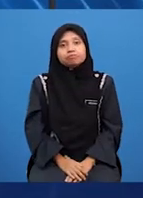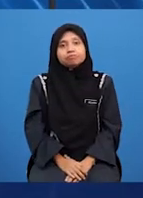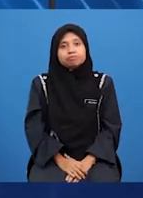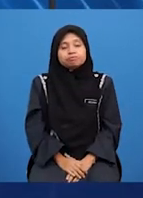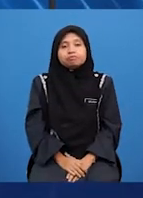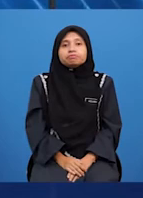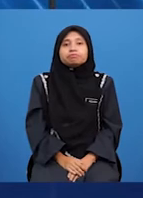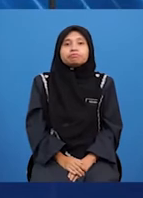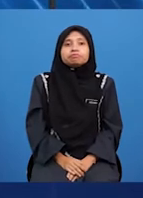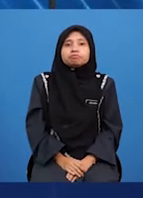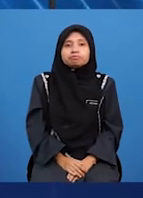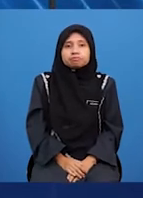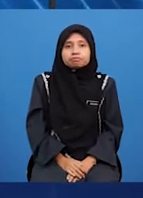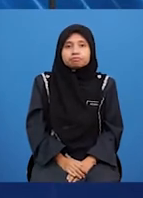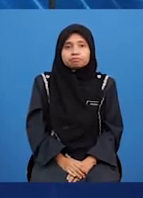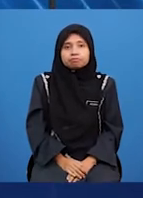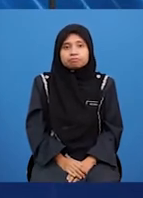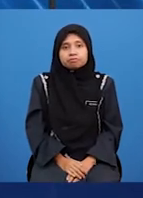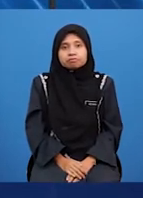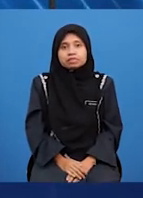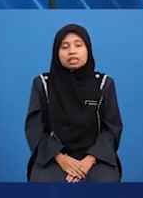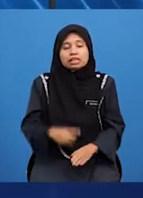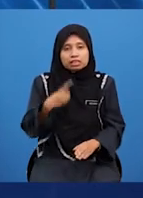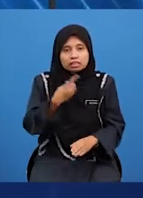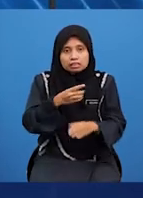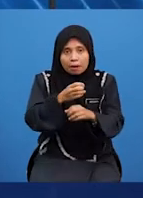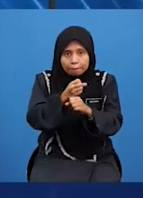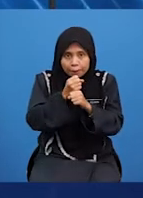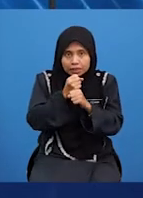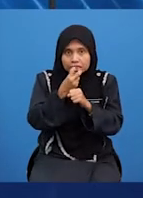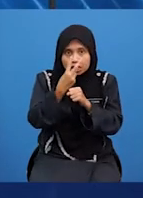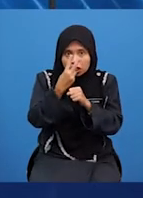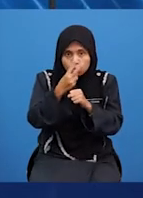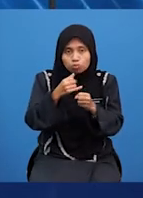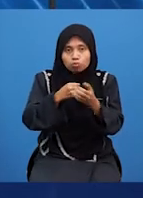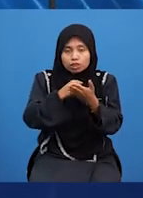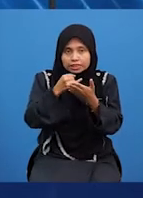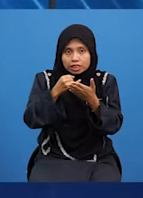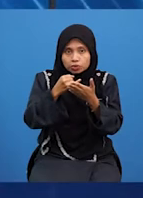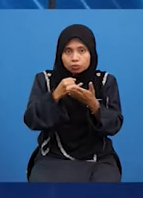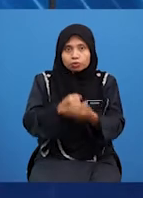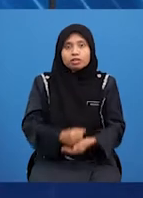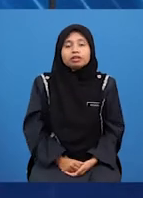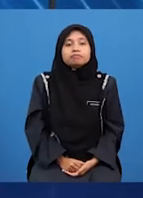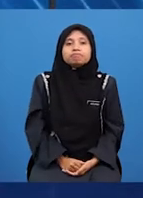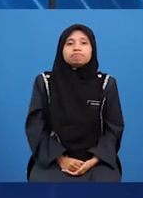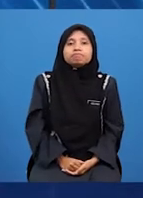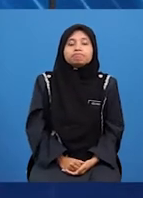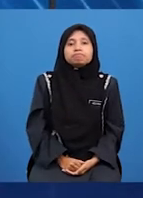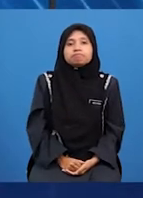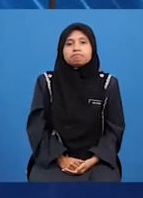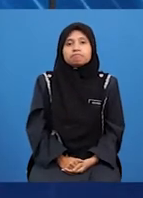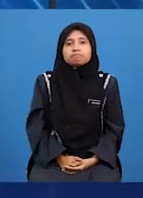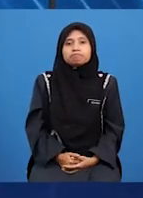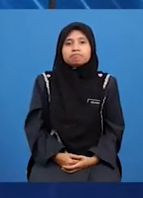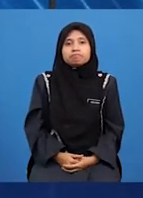Ya. Oh, bila dapat sebut emosi. Dapat lihat secara tampak. Maksudnya kita dapat lihat. Melalui lukisan kita dapat lihat. Sekarang nampak saya macam mana? Ceria ke? Nampak saya